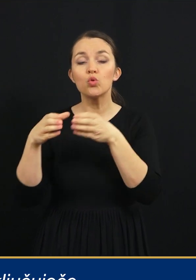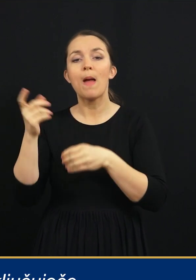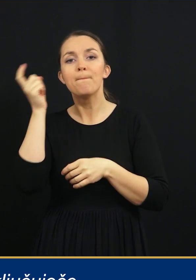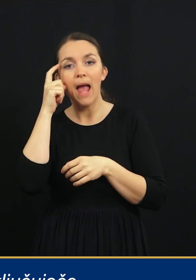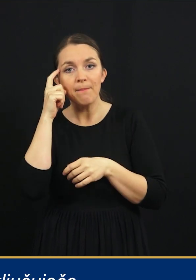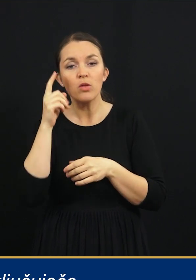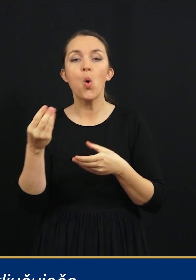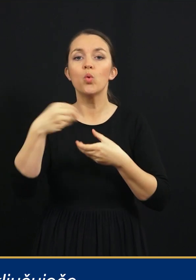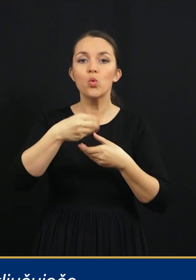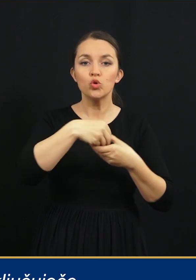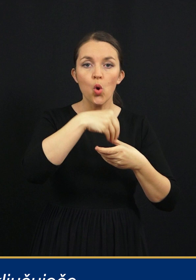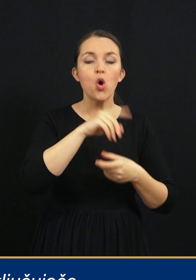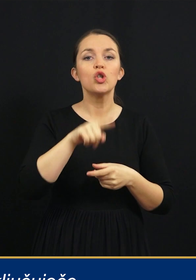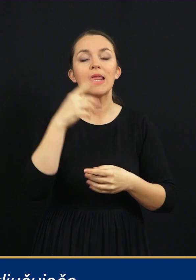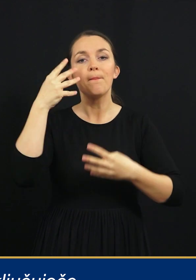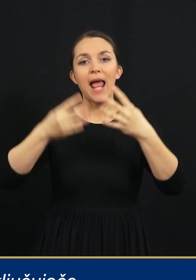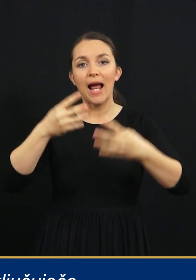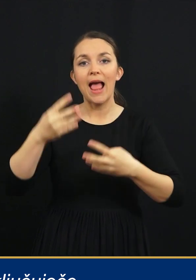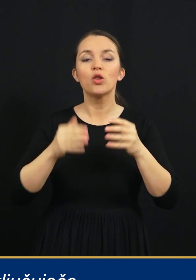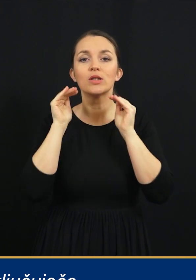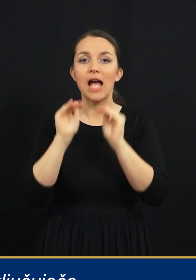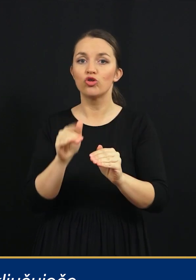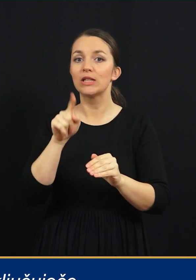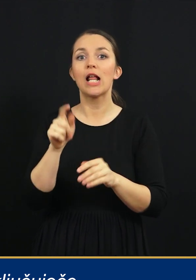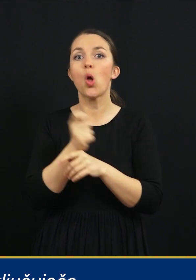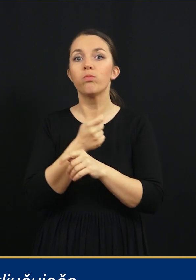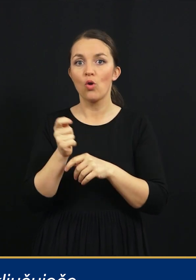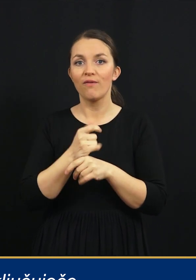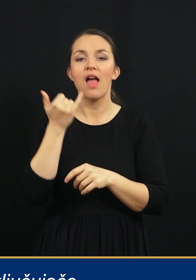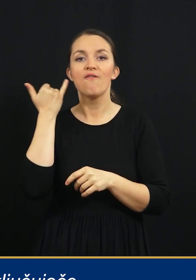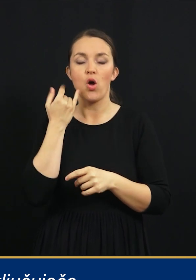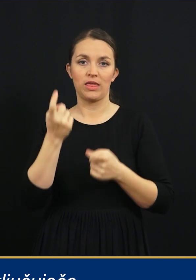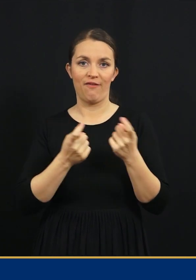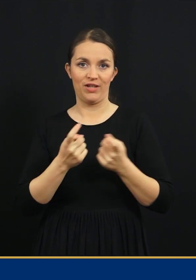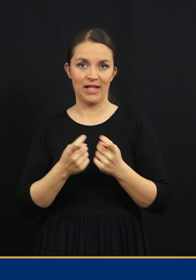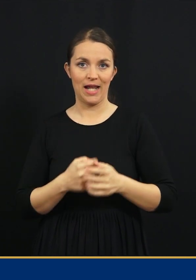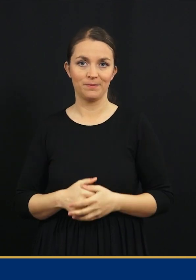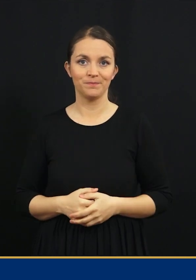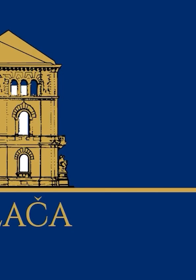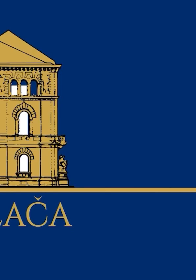pametno, vključujoče in pregledno zaščitili ter obnovili vodne vire.